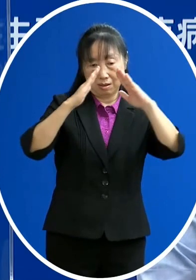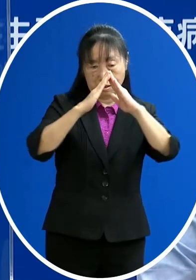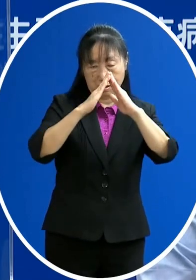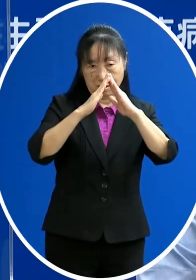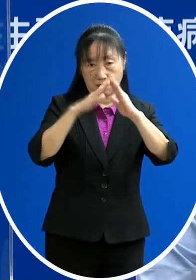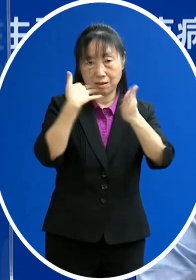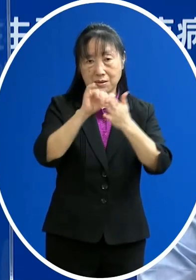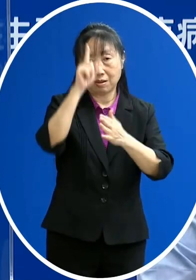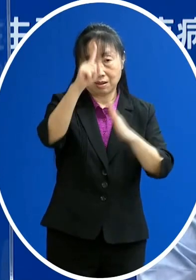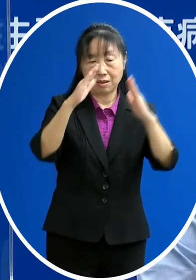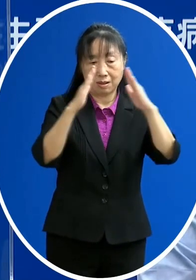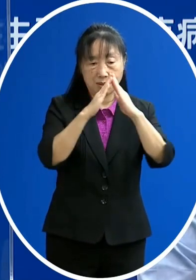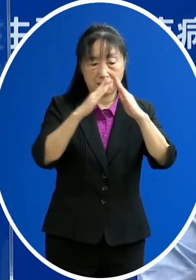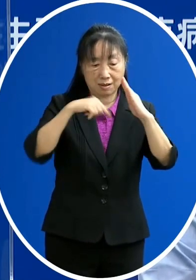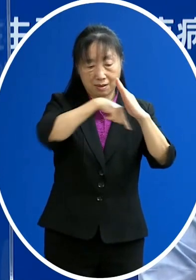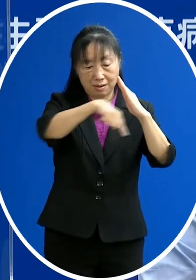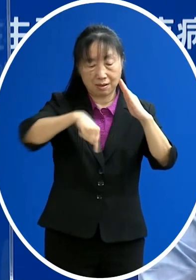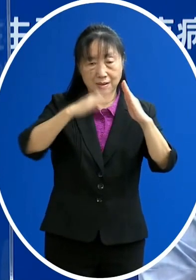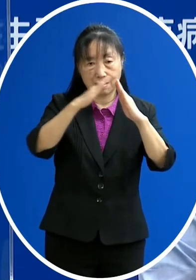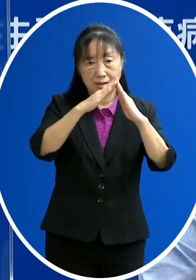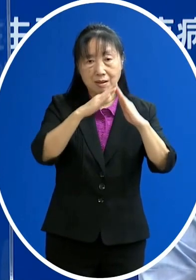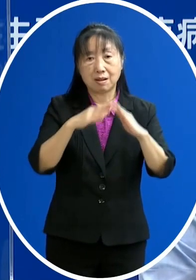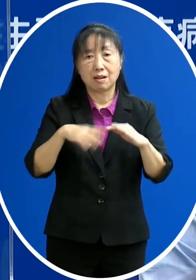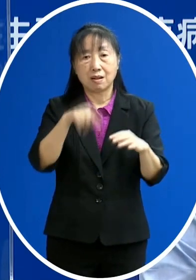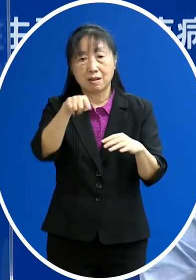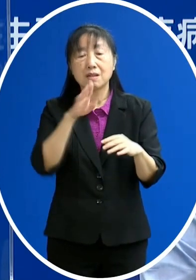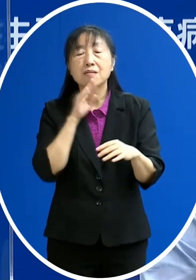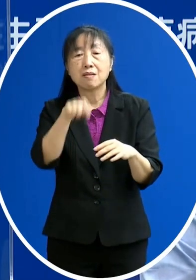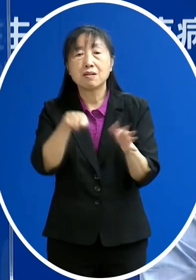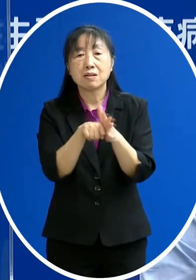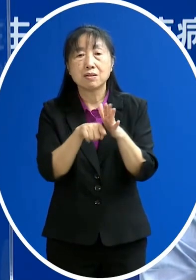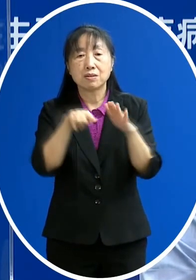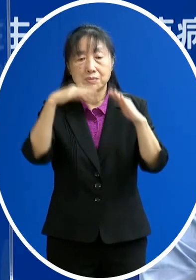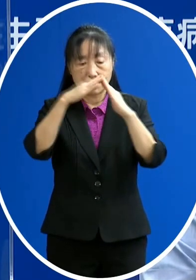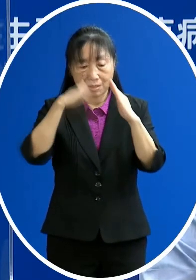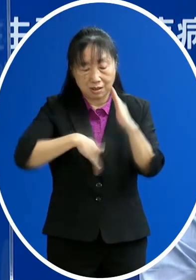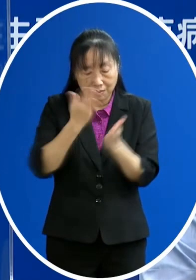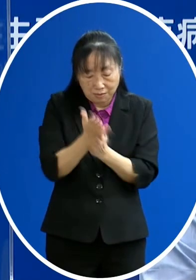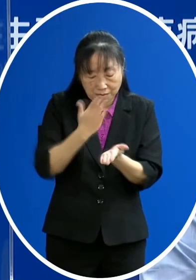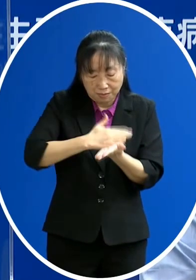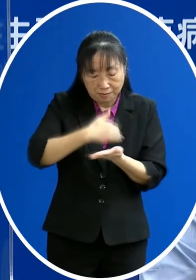来做框列，好，所以一人一室为原则，好，是这样的一个情形。